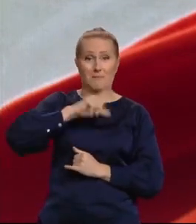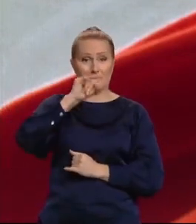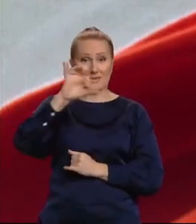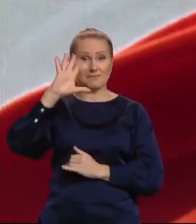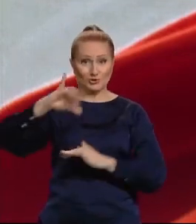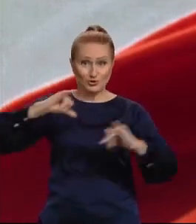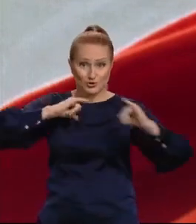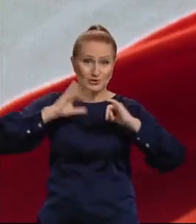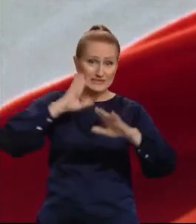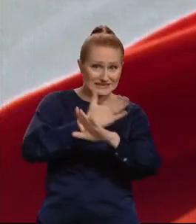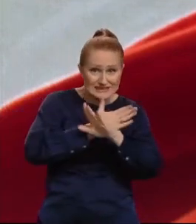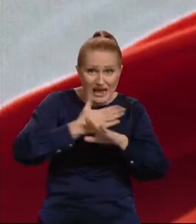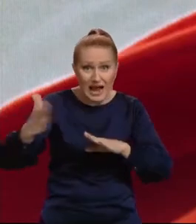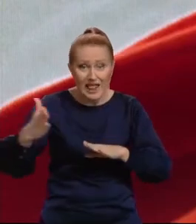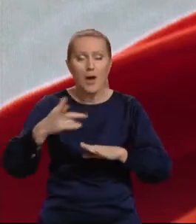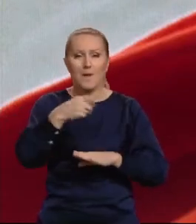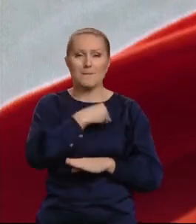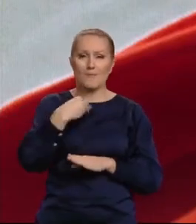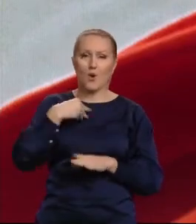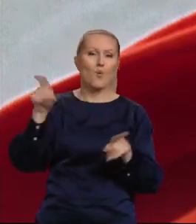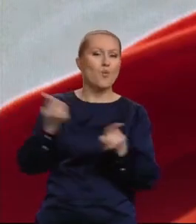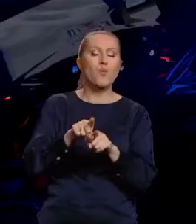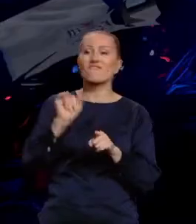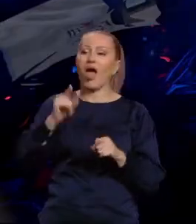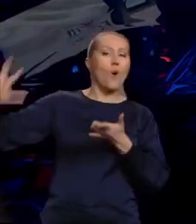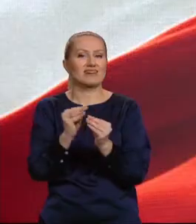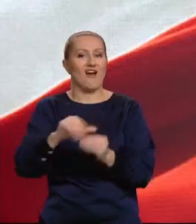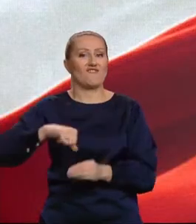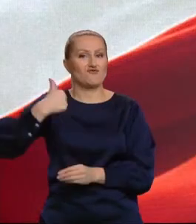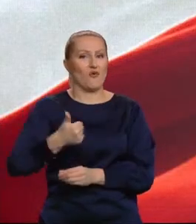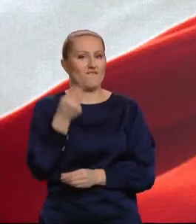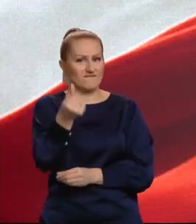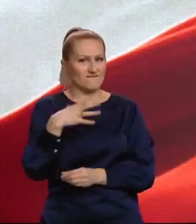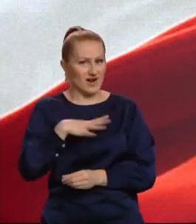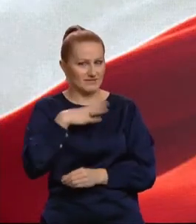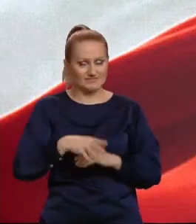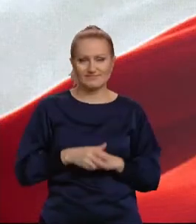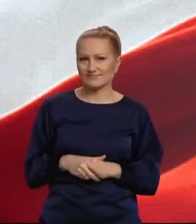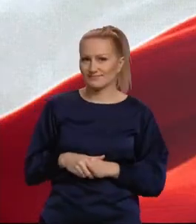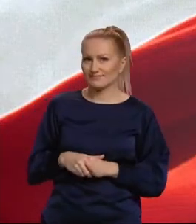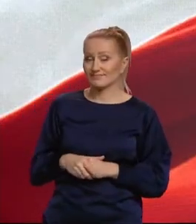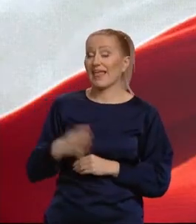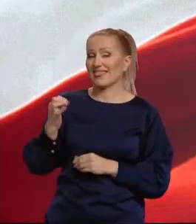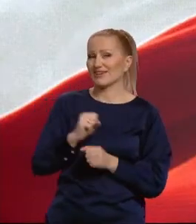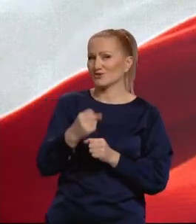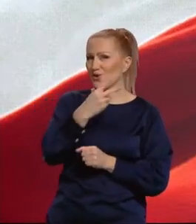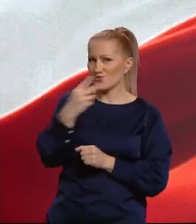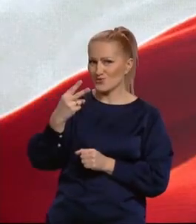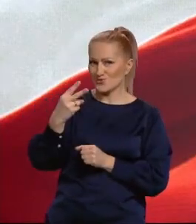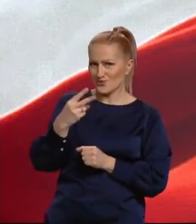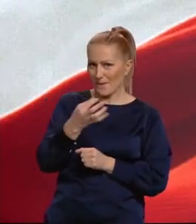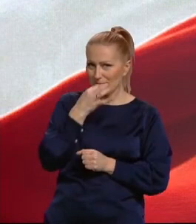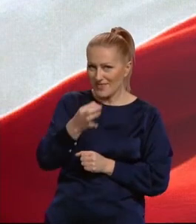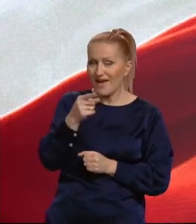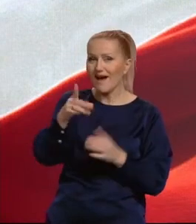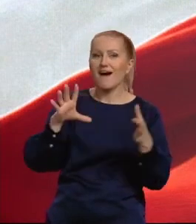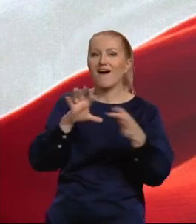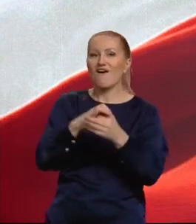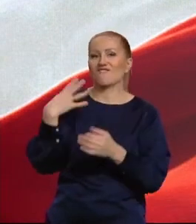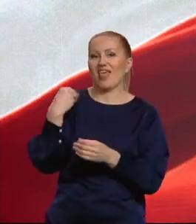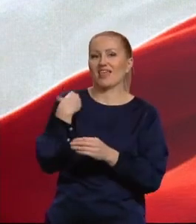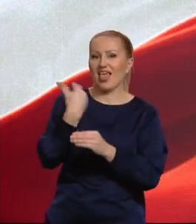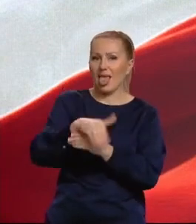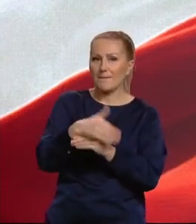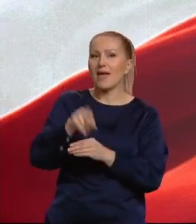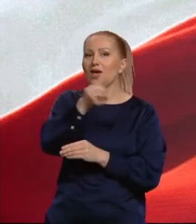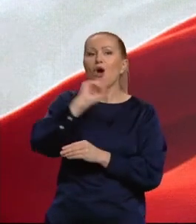Sprawiedliwości, Polska jest jak niezdobyta twierdza. Przypominamy, trwa druga runda pytań. Pytanie brzmi, wiek emerytalny jest jedną z